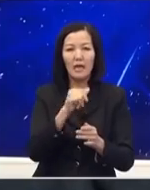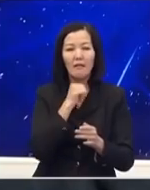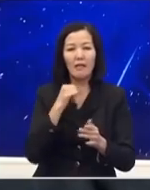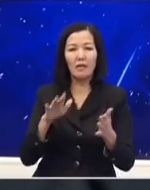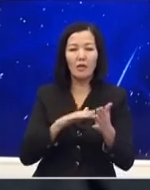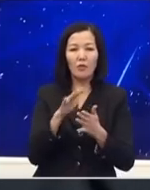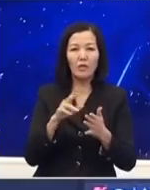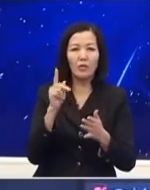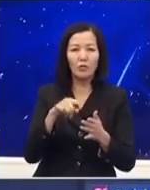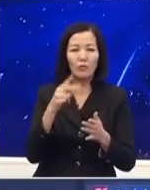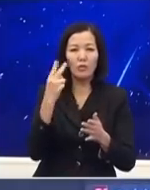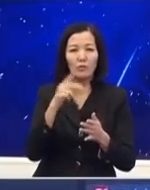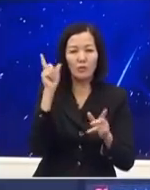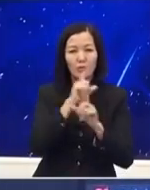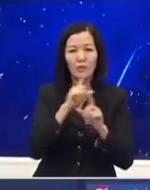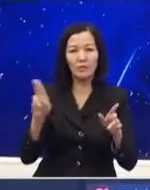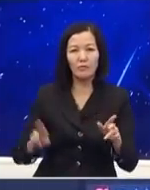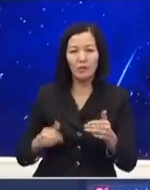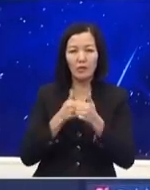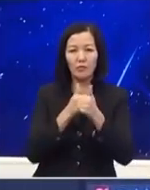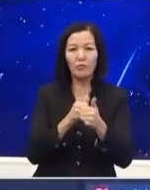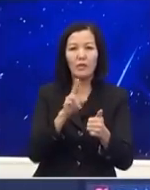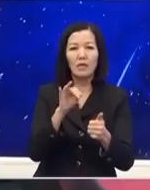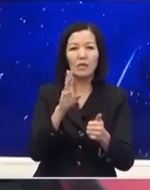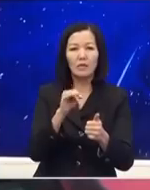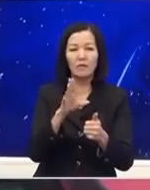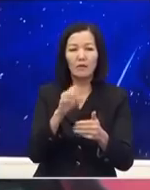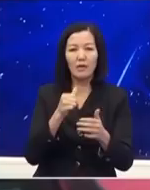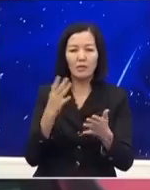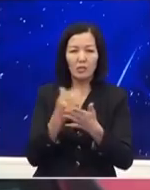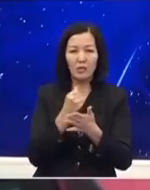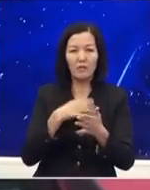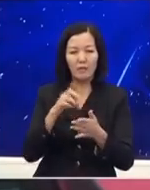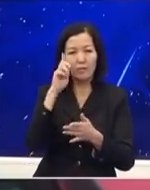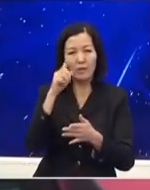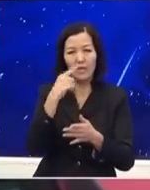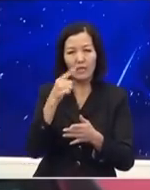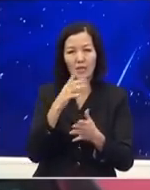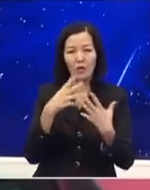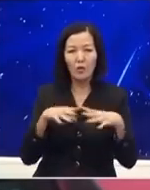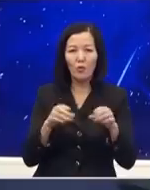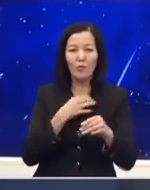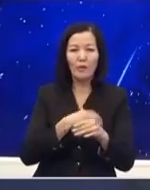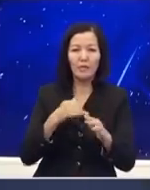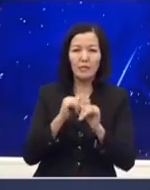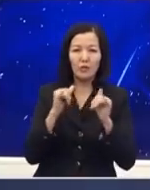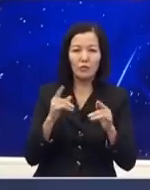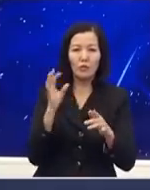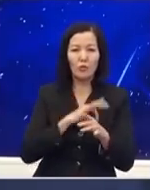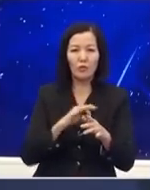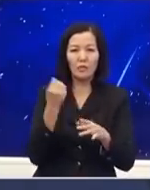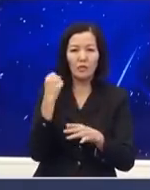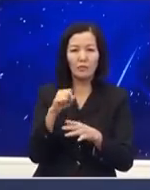ауданы нөмір 22-ші орта мектеп директорының орынбасары Кристина Гончарова да бар. Мемлекеттік тілдің қоғамдағы маңызын арттыруға үлес